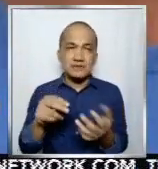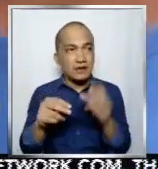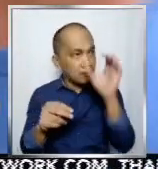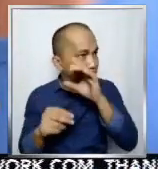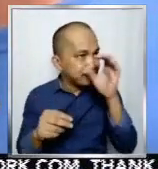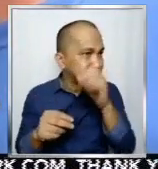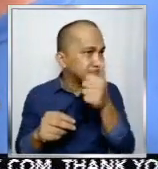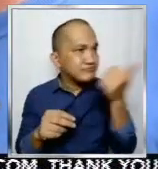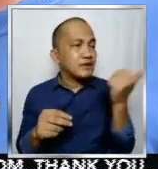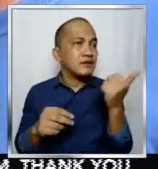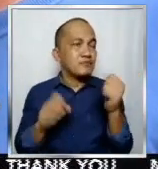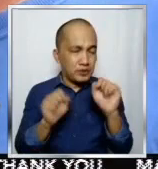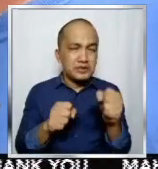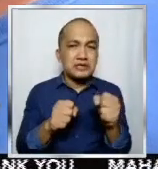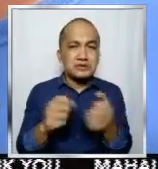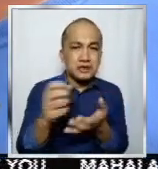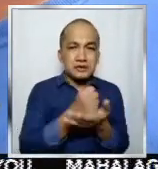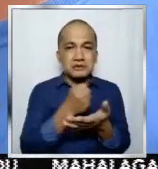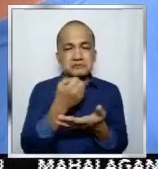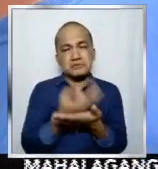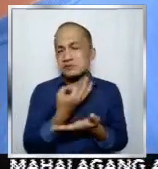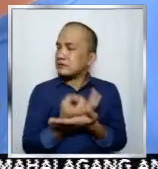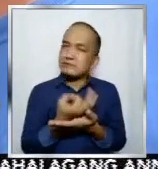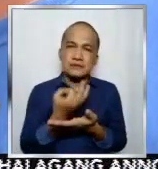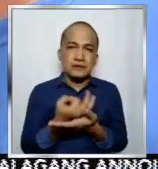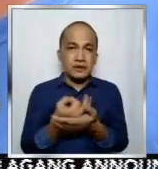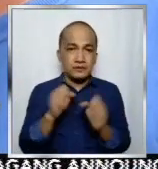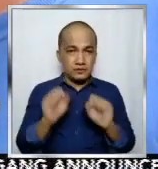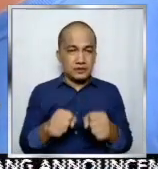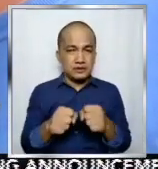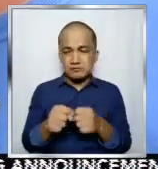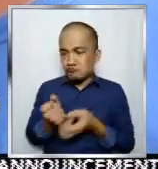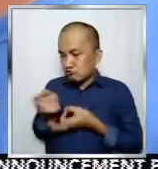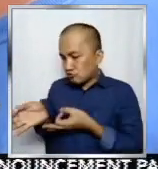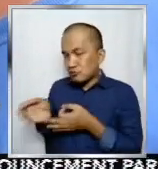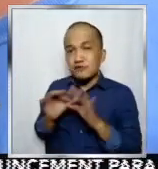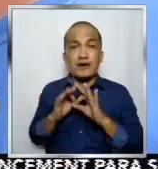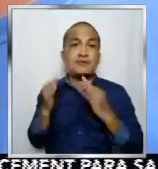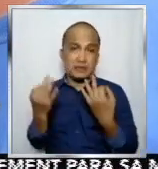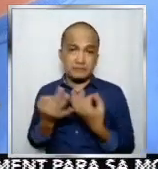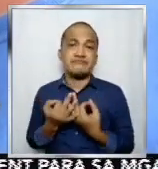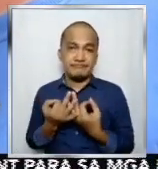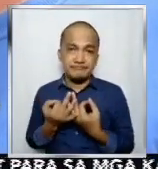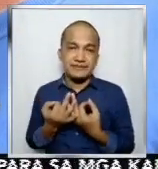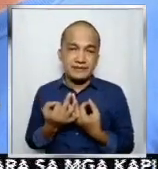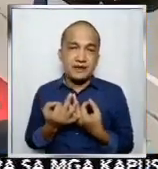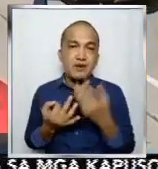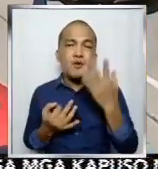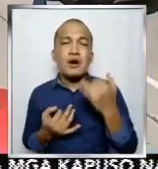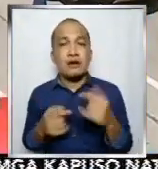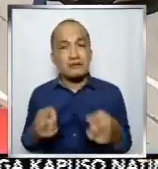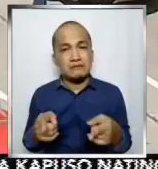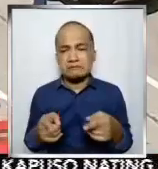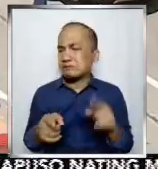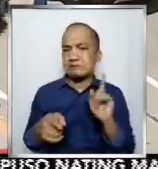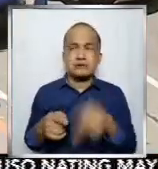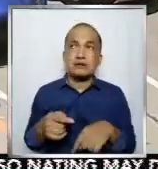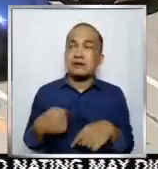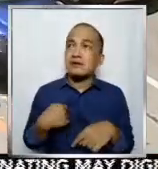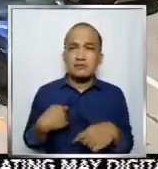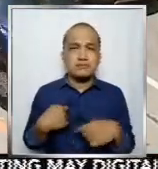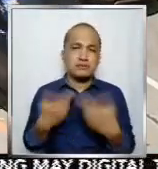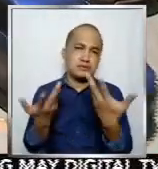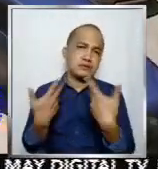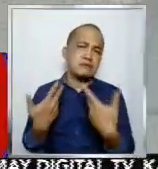pagkakitaan po niyan, sir. Para lang po makaano sa pamilya po. Kasi hindi naman po pwedeng ganito lang kami. Nababahala ang grupong